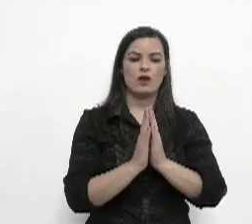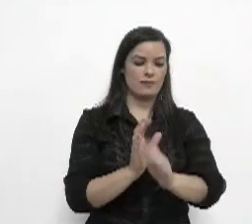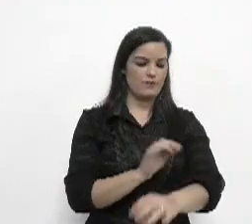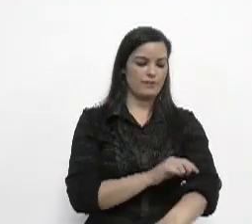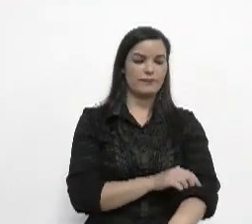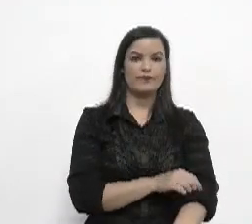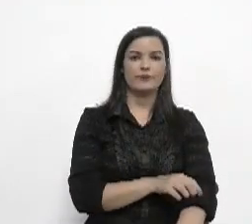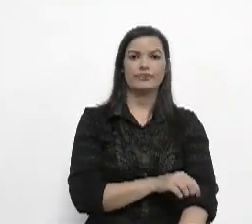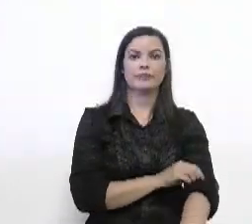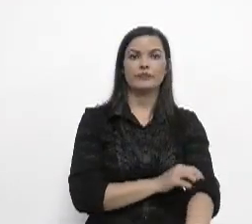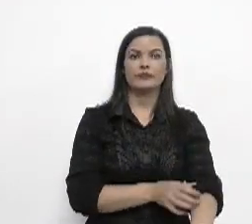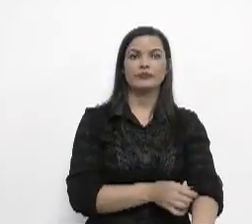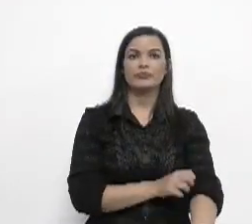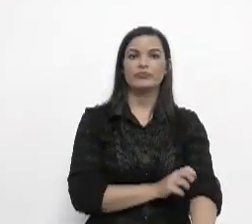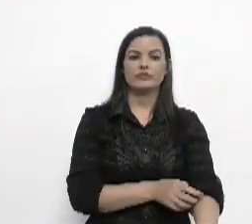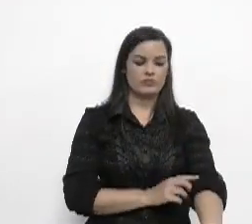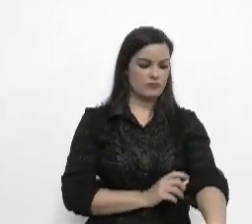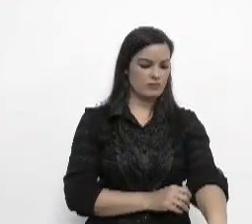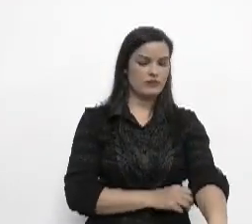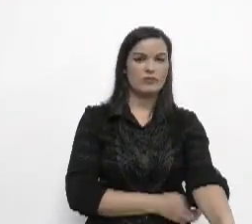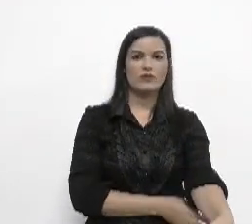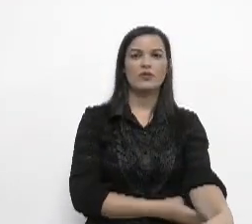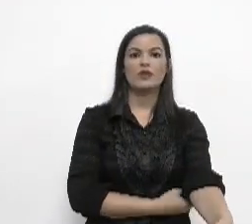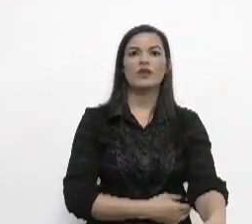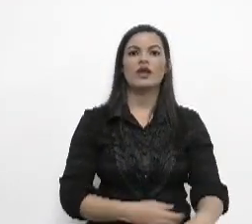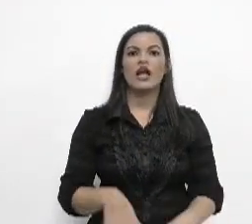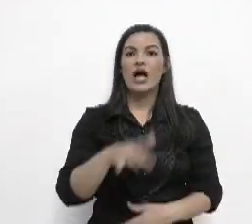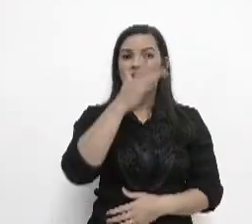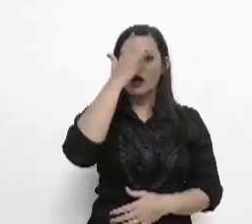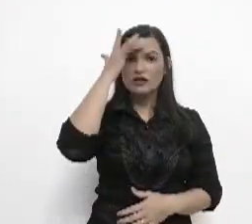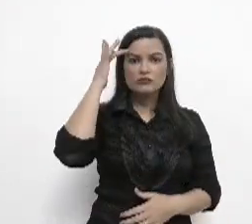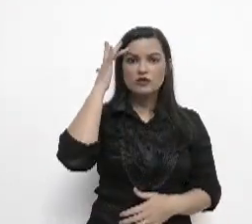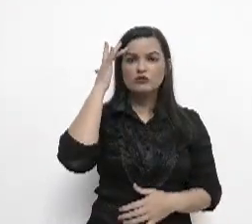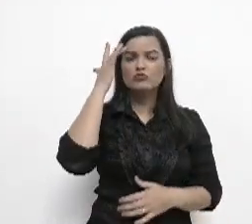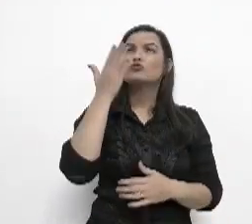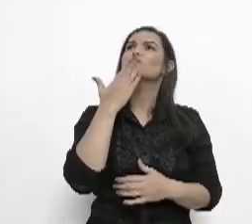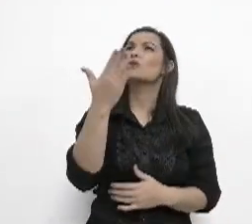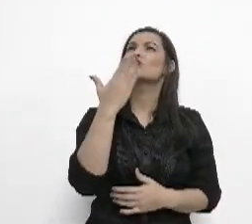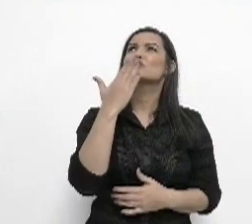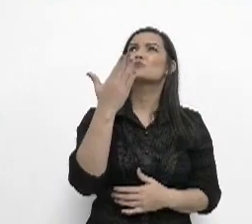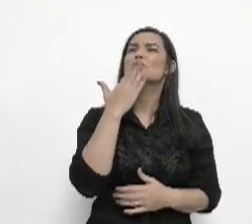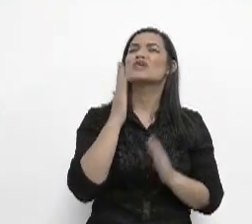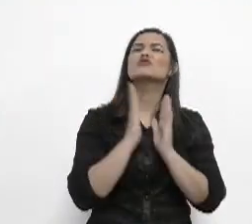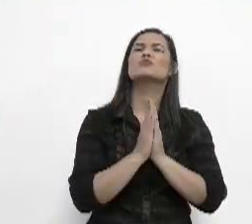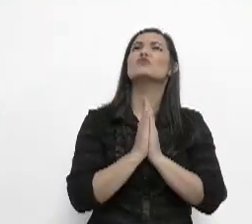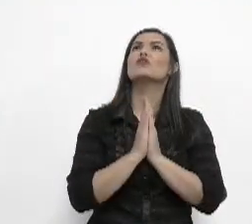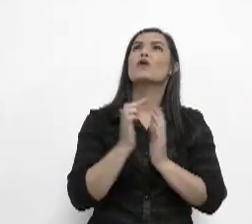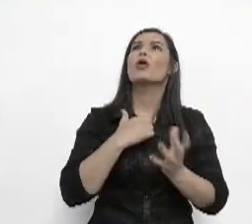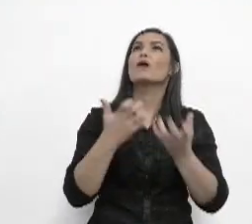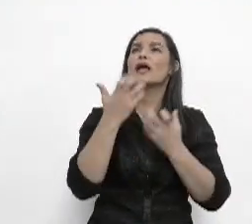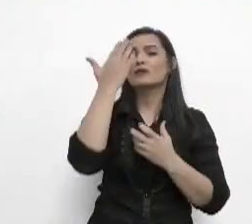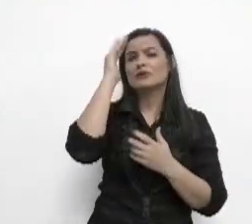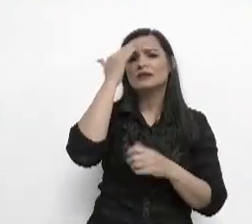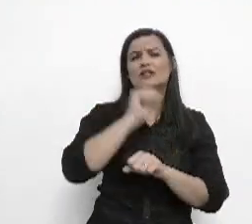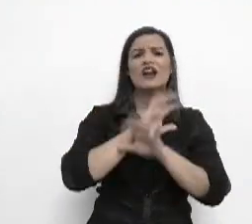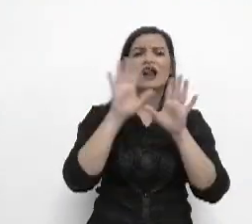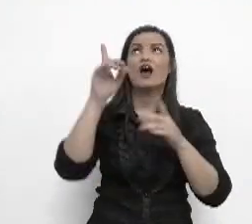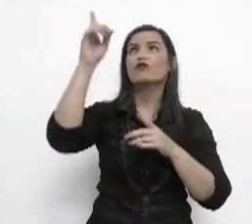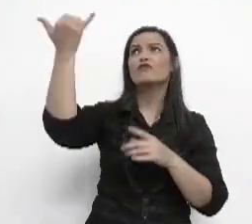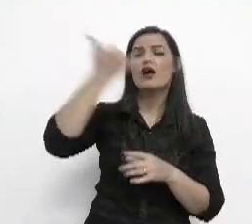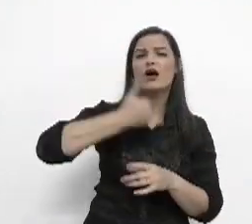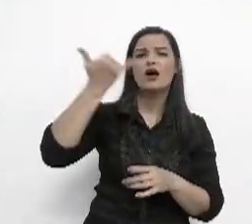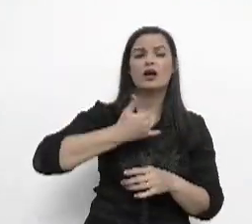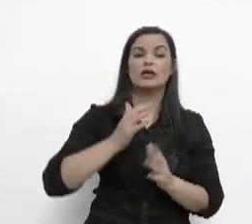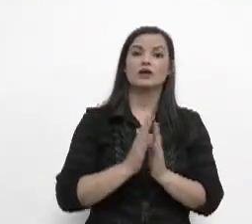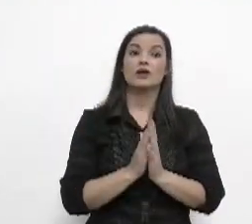사모하는 만큼 큰 소리로 간절히 기도합니다. As pessoas clamam pelo Senhor o quanto realmente anseiam escutar a voz. 우리 시간에 다 일어나서 한번 기도했으면